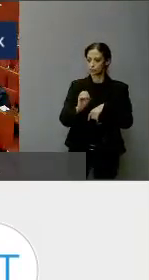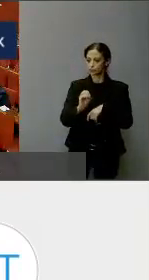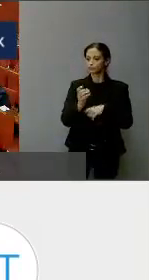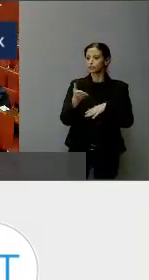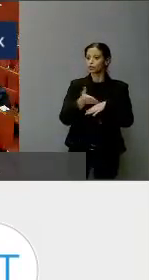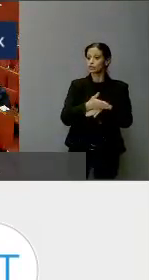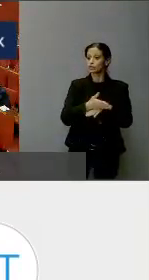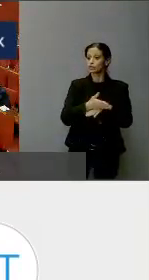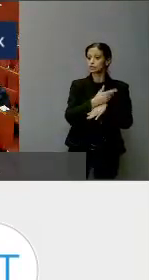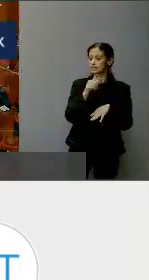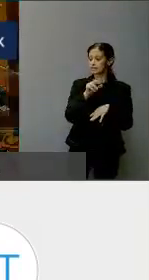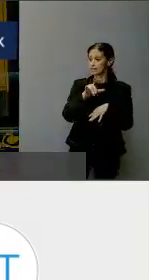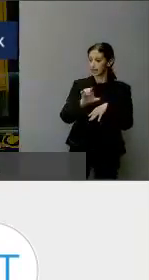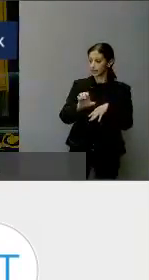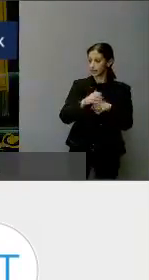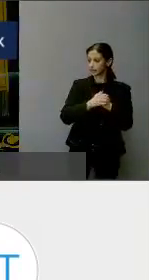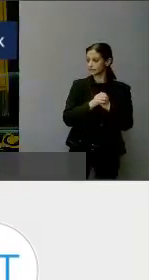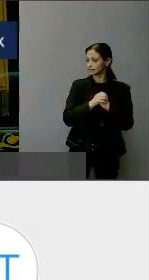the ride